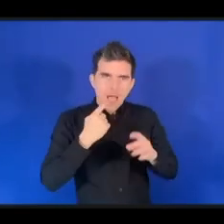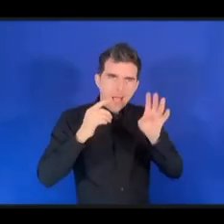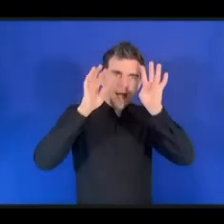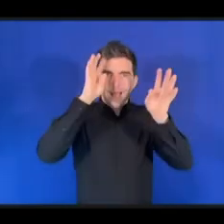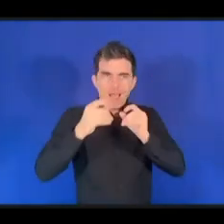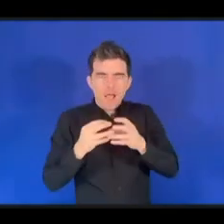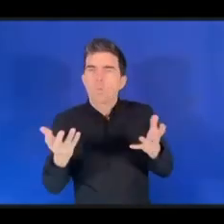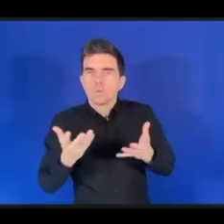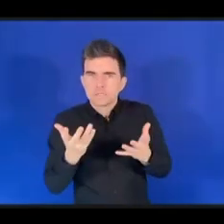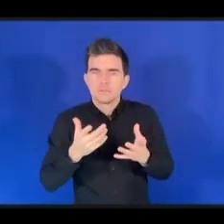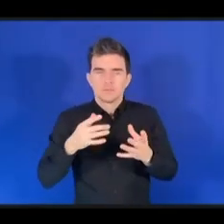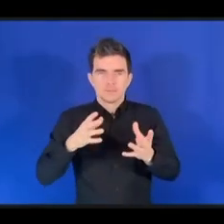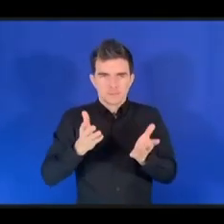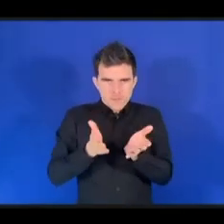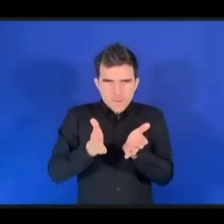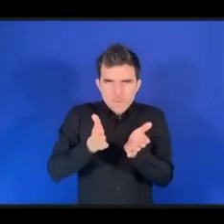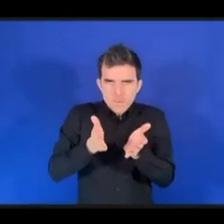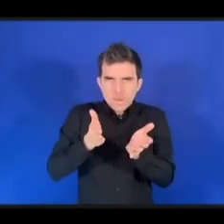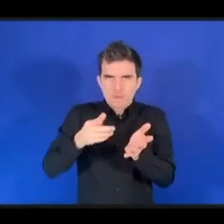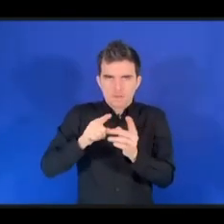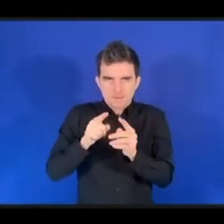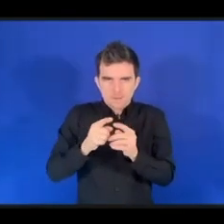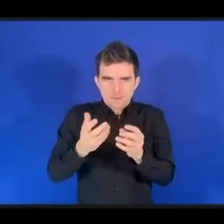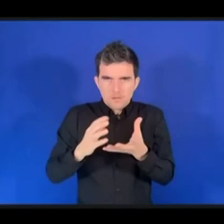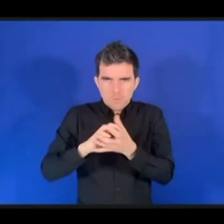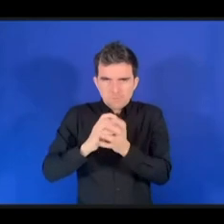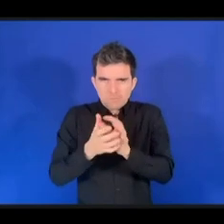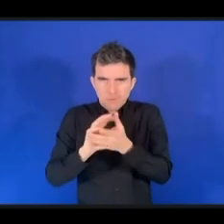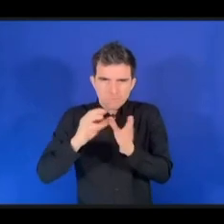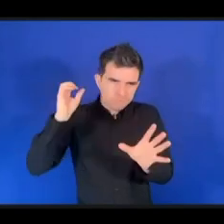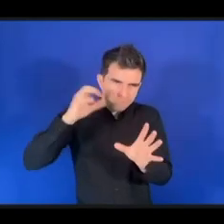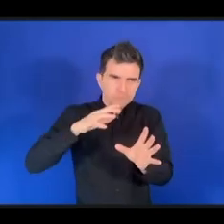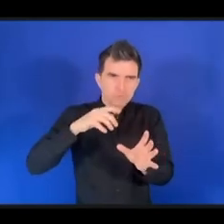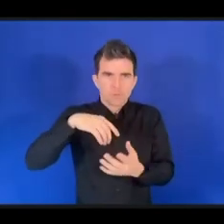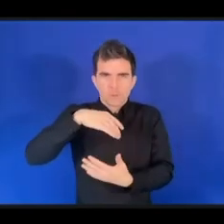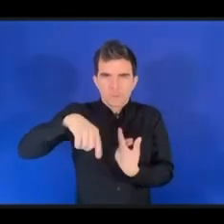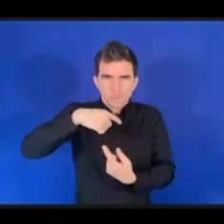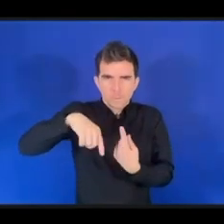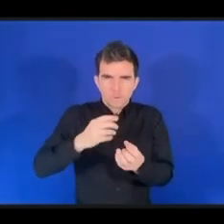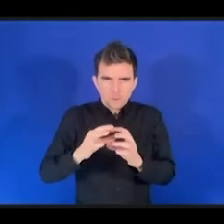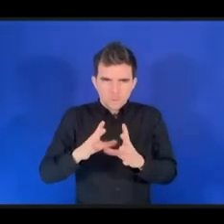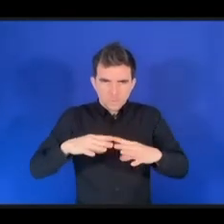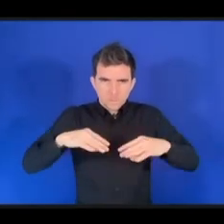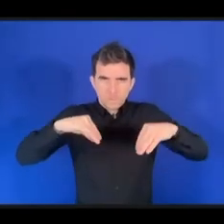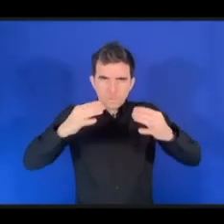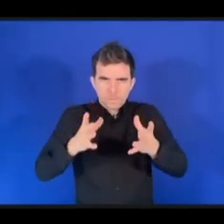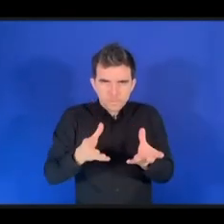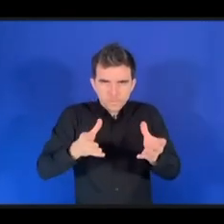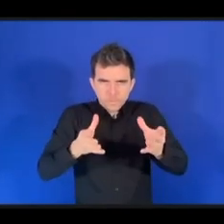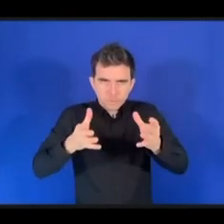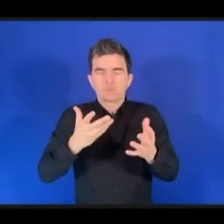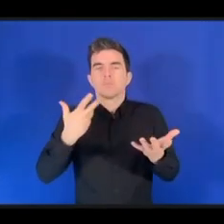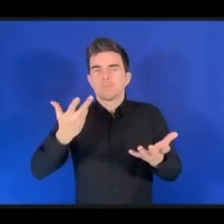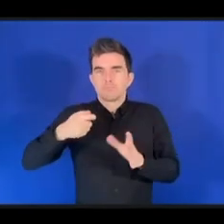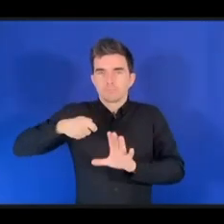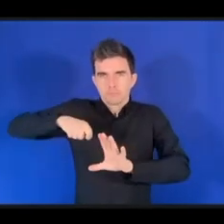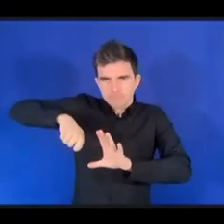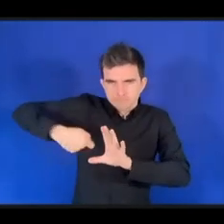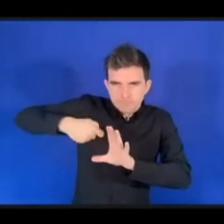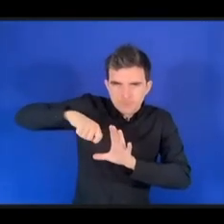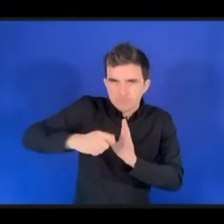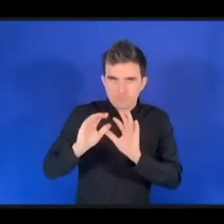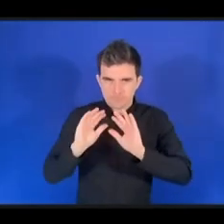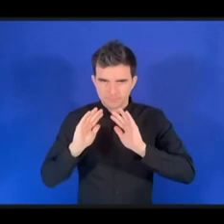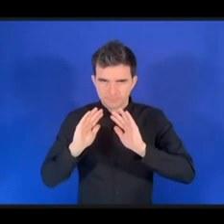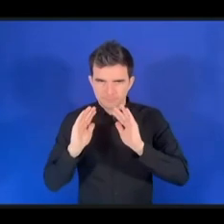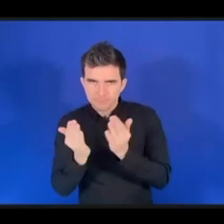呢，是有着长达1000多年的悠久的历史的。而